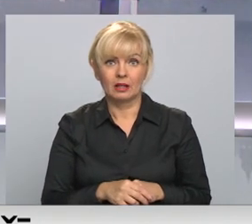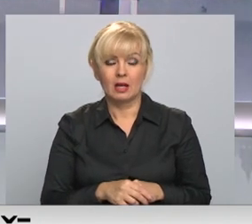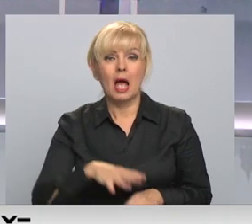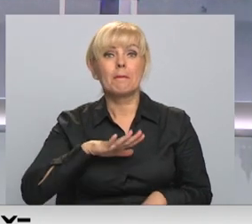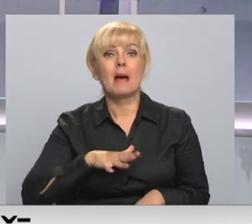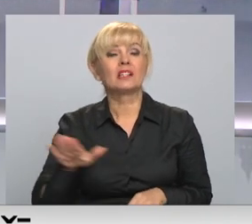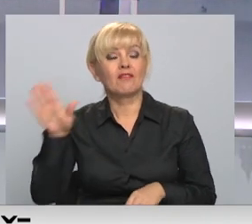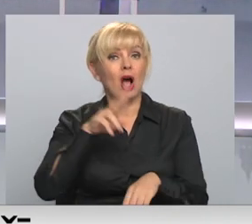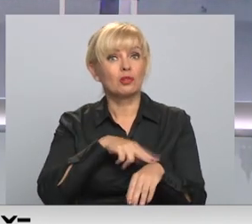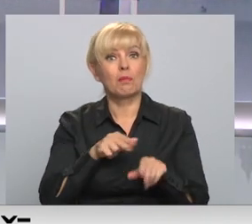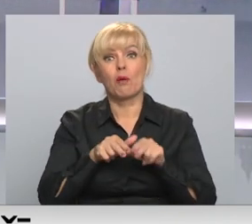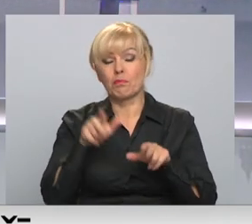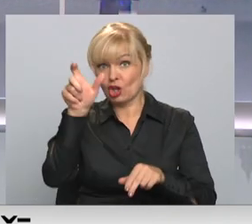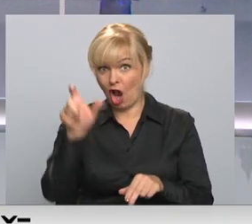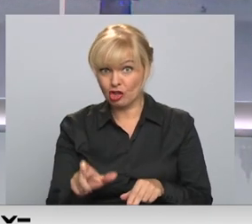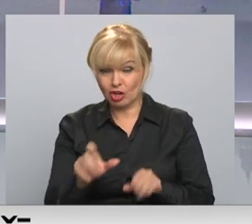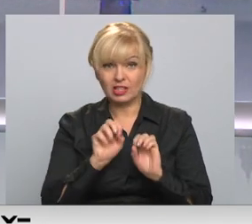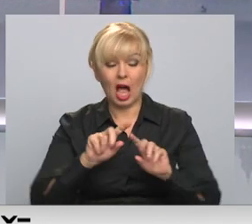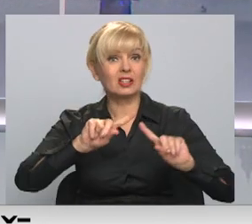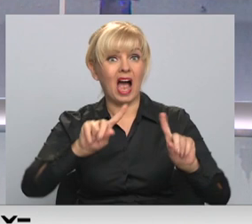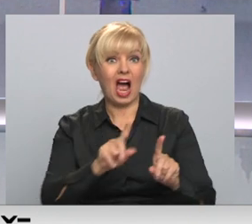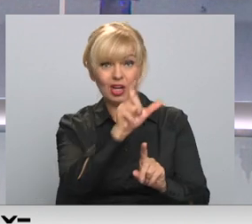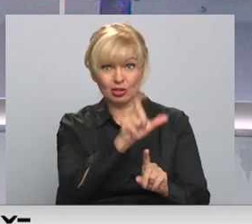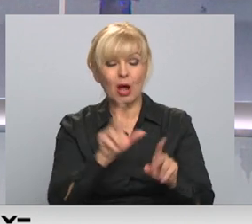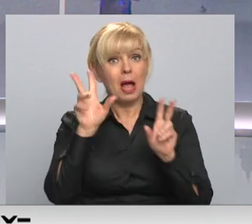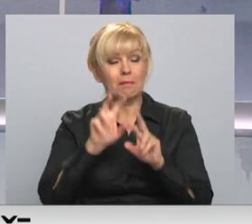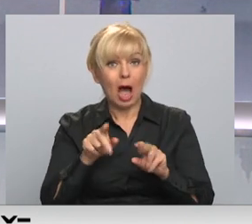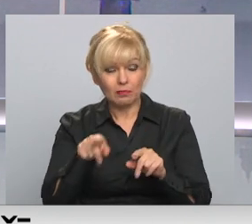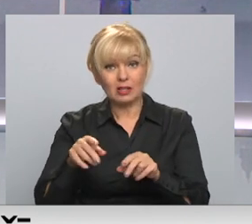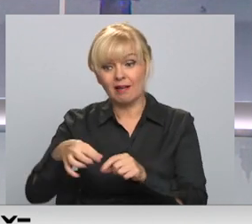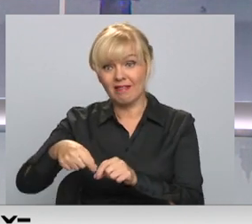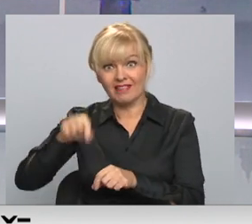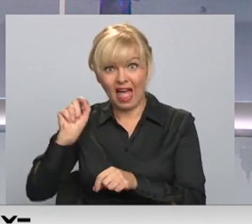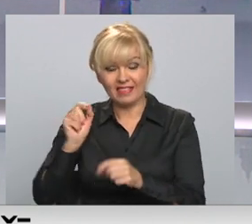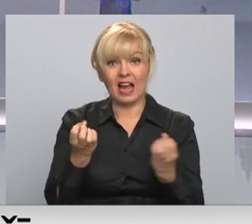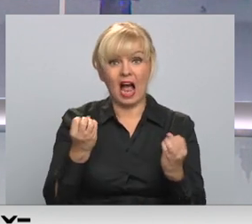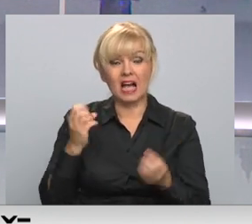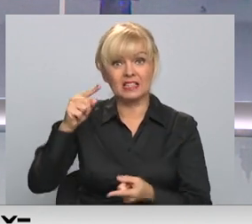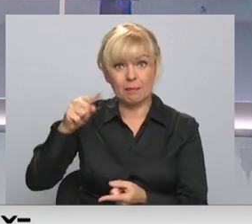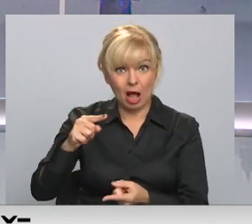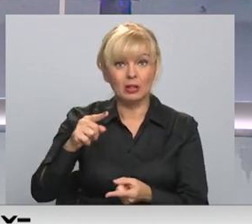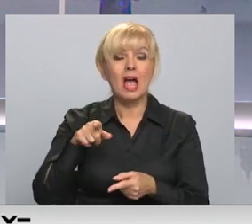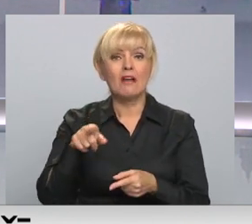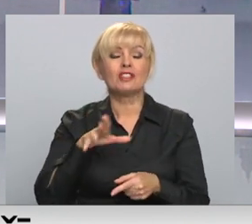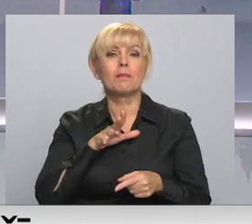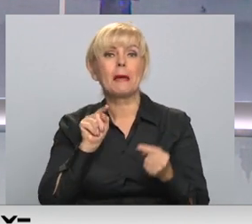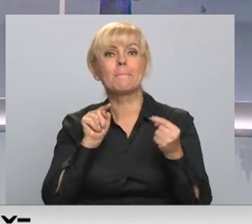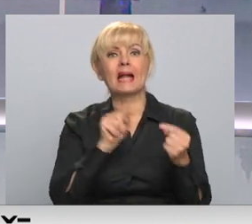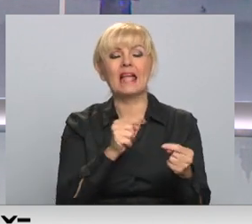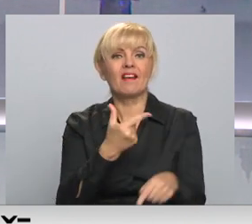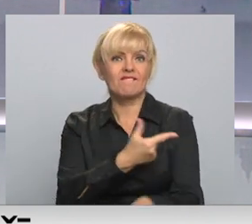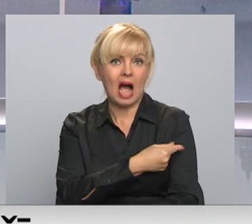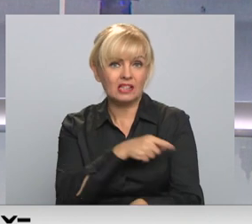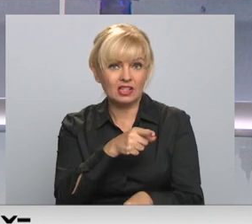Pēc valsts policijas priekšnieka stāstītā aizturētais, kas pārbaudes brīdī detonējis gāzes balonu, esot bijis vakcinēšanās pretinieks,